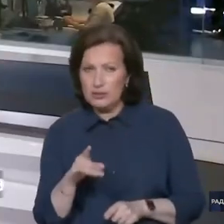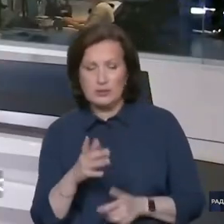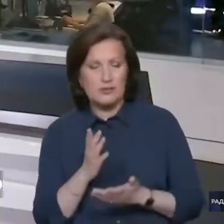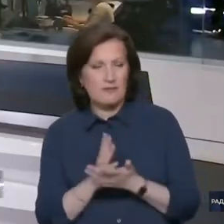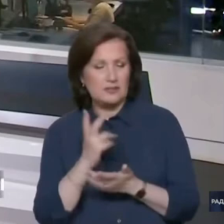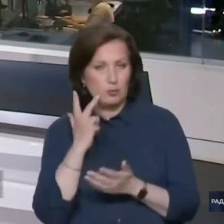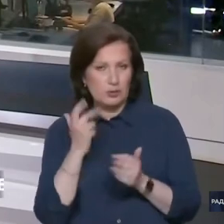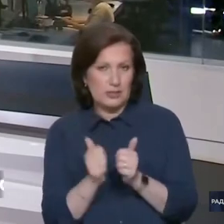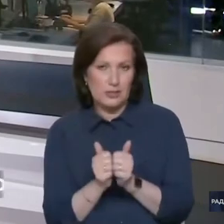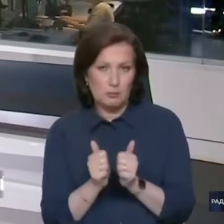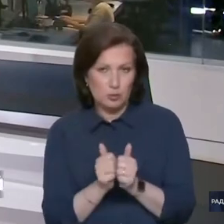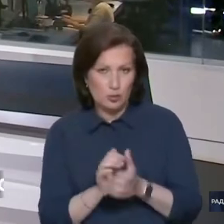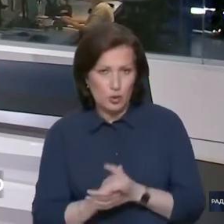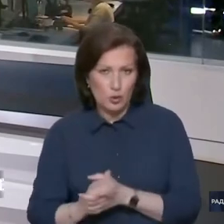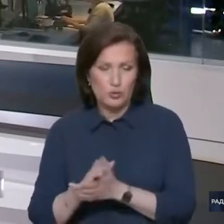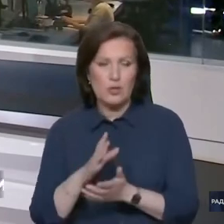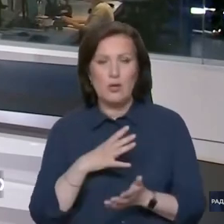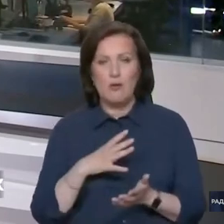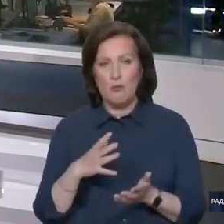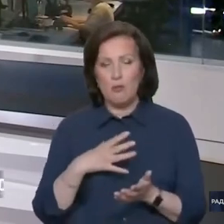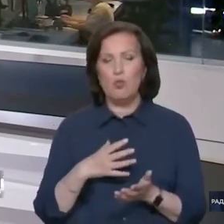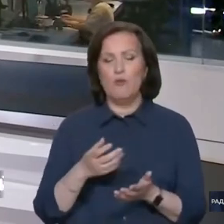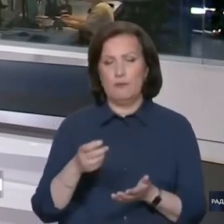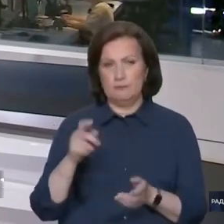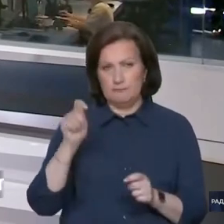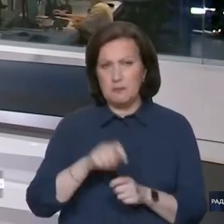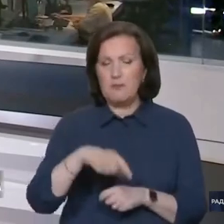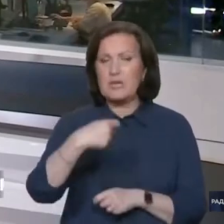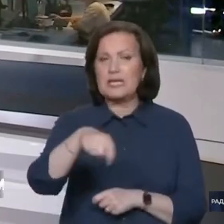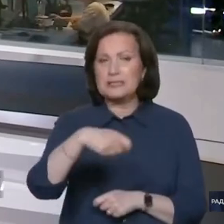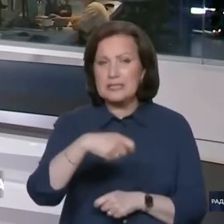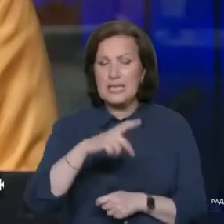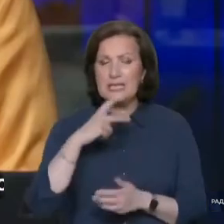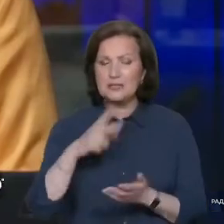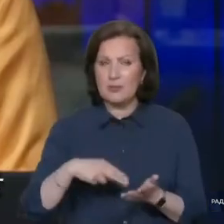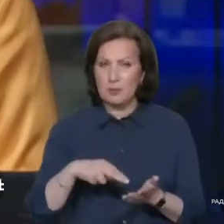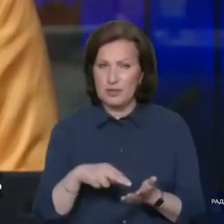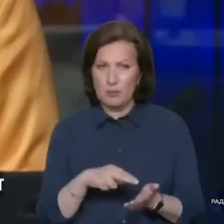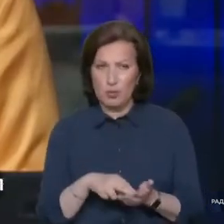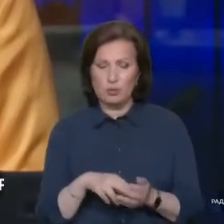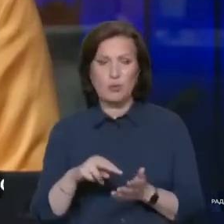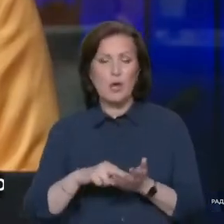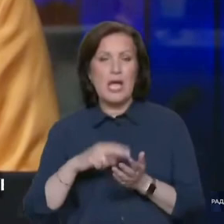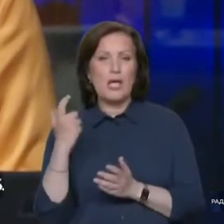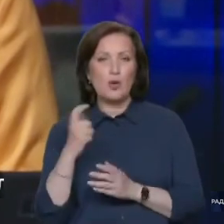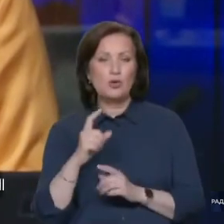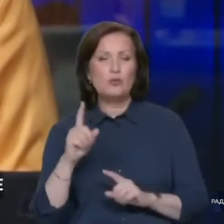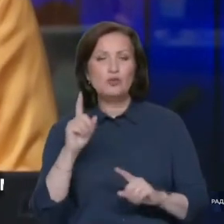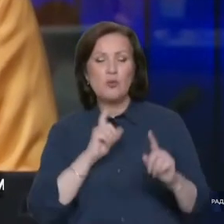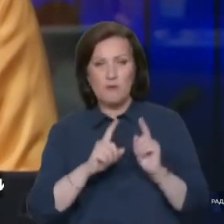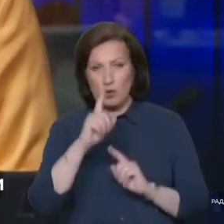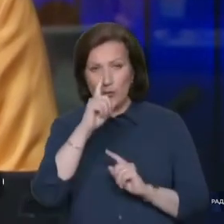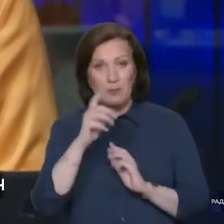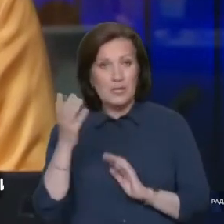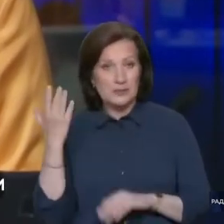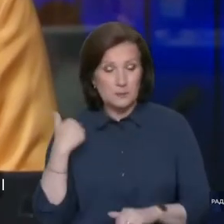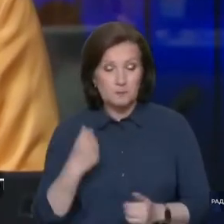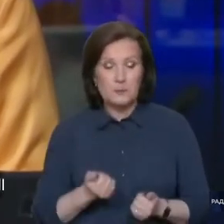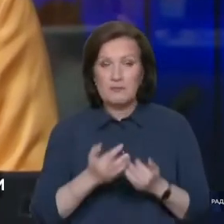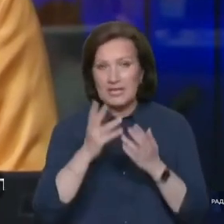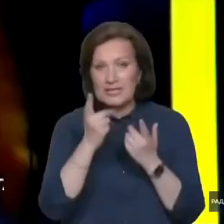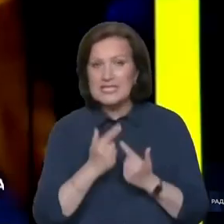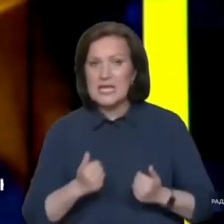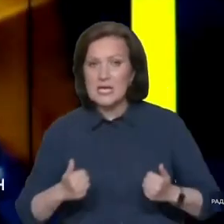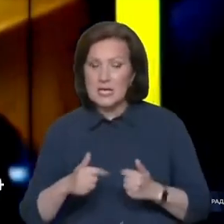постійним союзником, а він навіть був представлений президентом на Санкт-Петербурзькому економічному форумі місяць тому. Низка